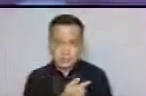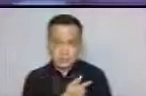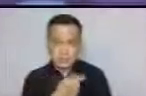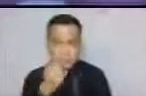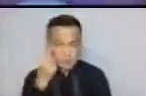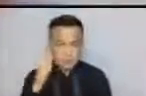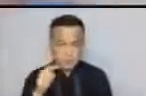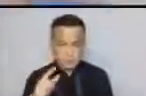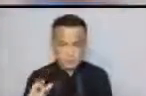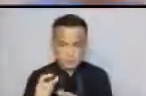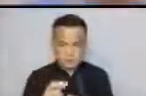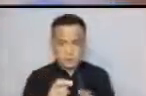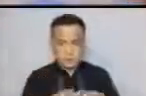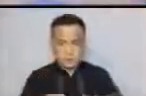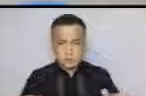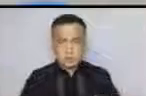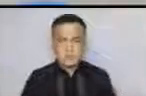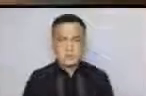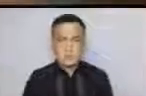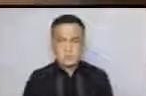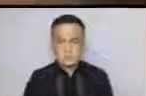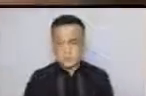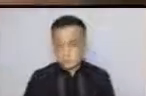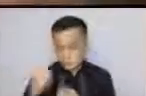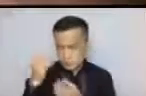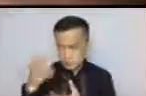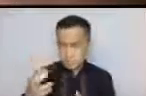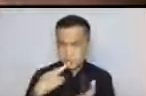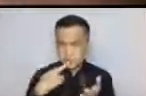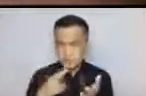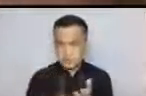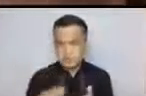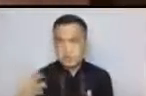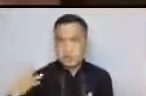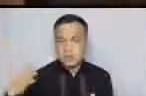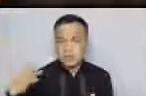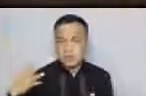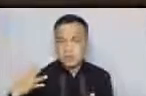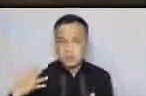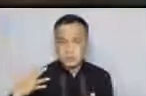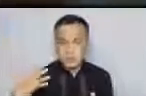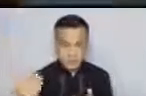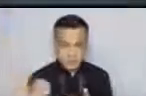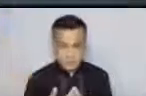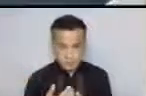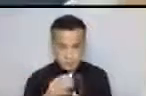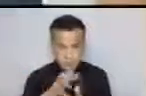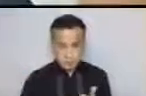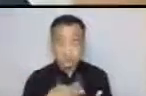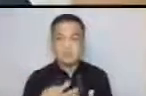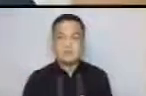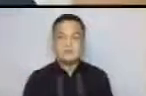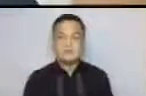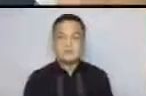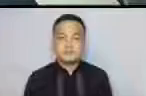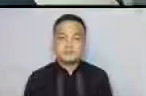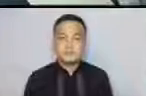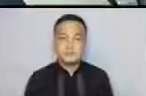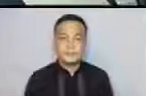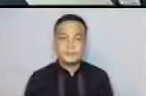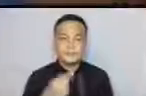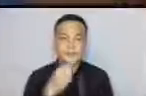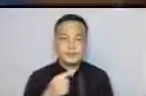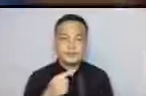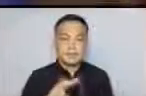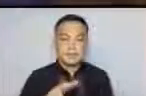inabisuan na ang mga nagparehistro na hintayin ang mga bago nitong appointment. Sinabi naman ng Valenzuela City Health Office